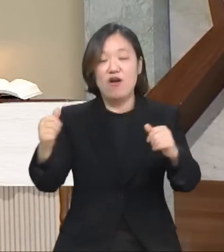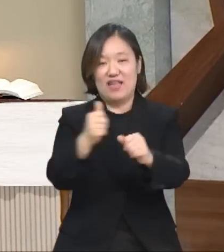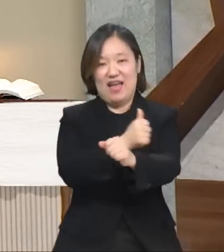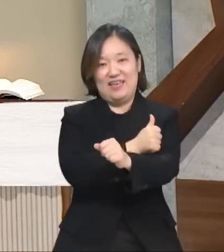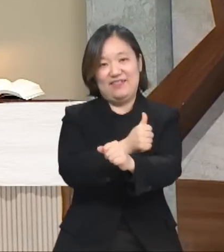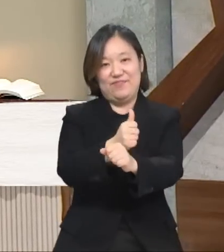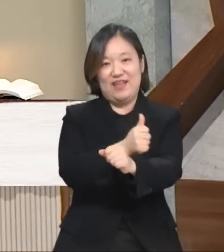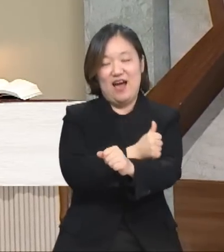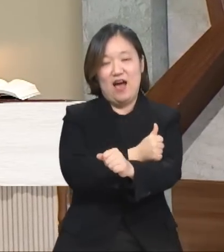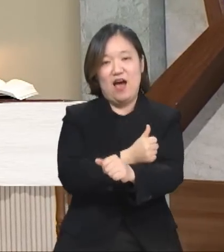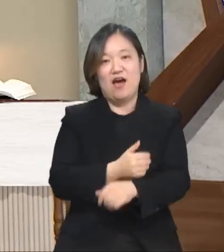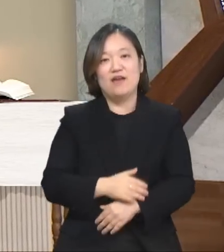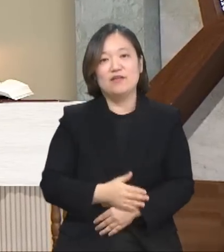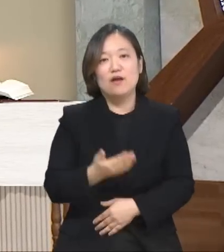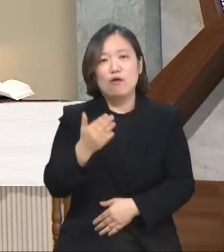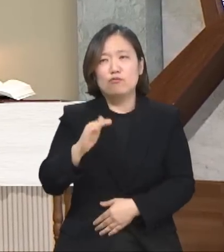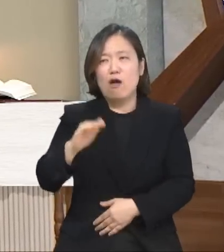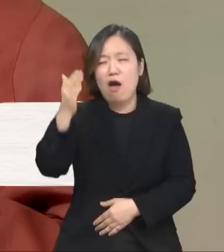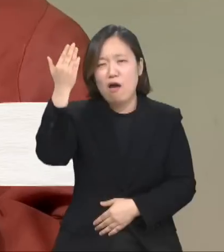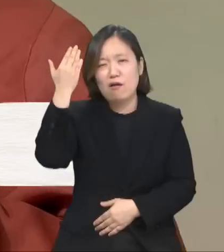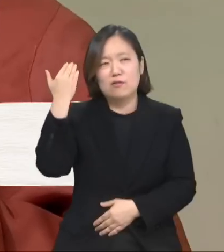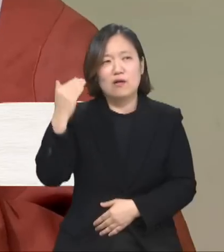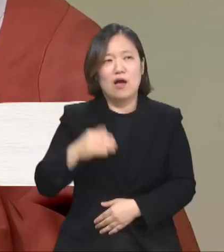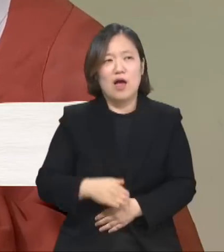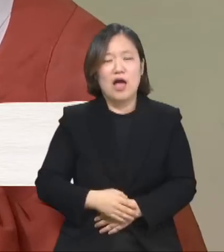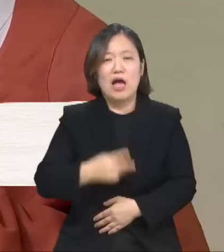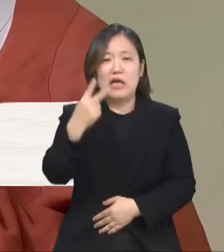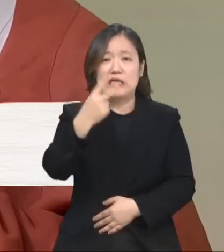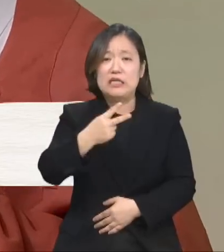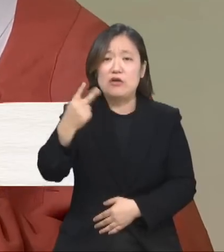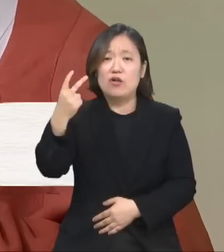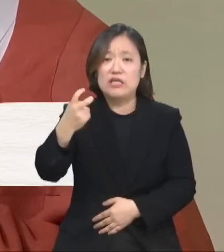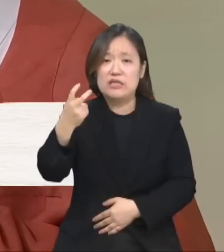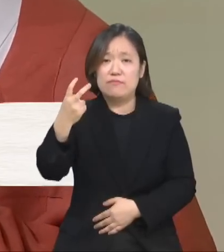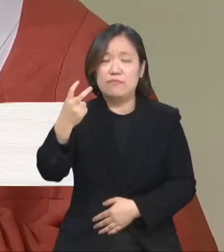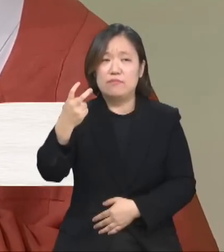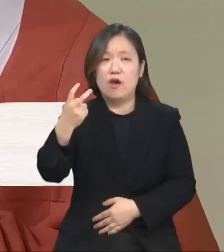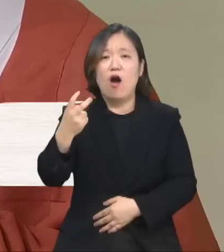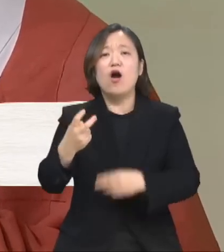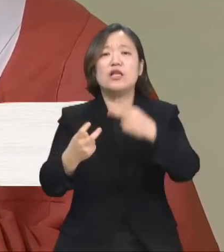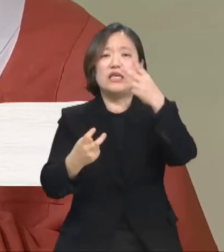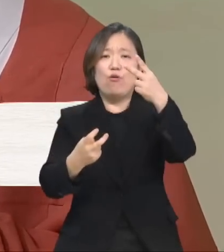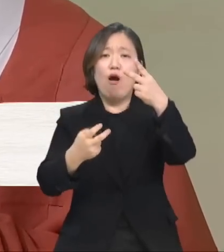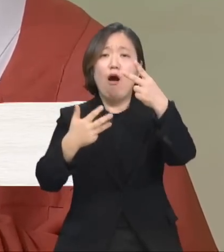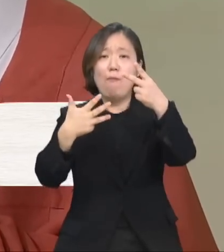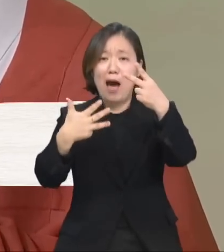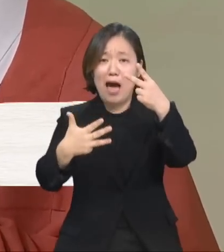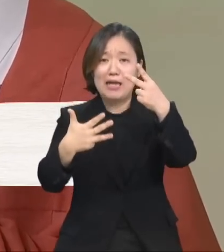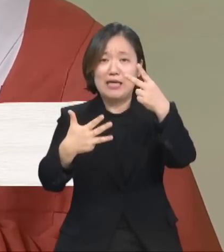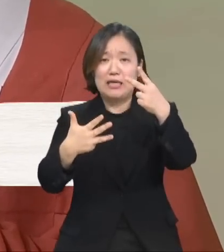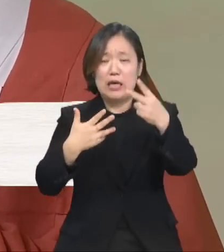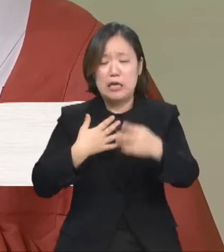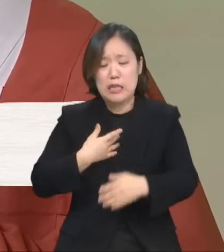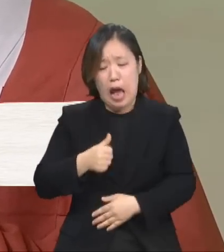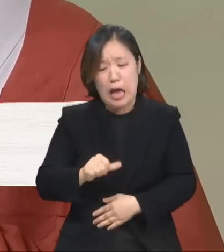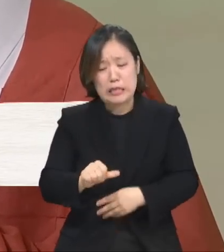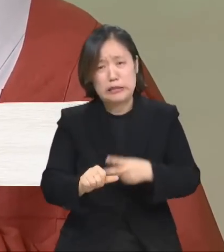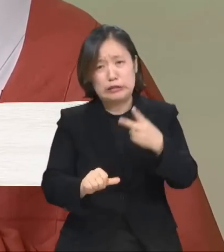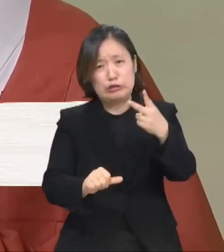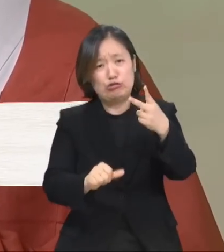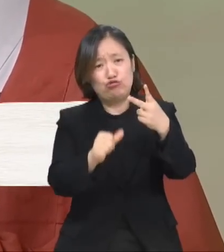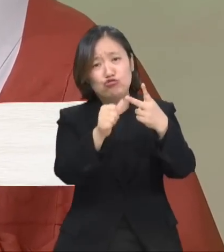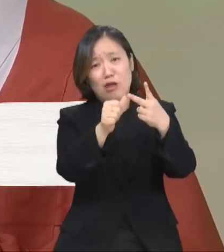그런데 지난 2020년 2월 8일 둘째 아들이